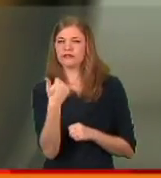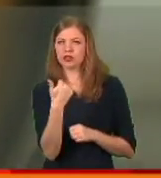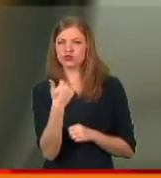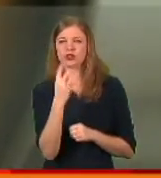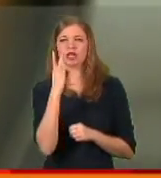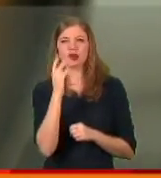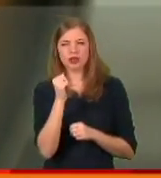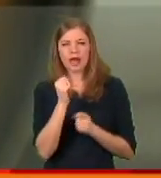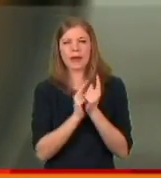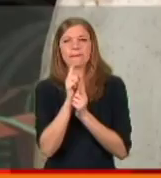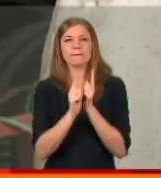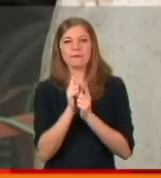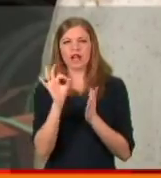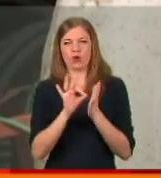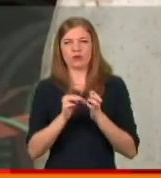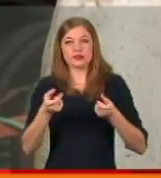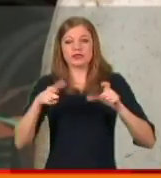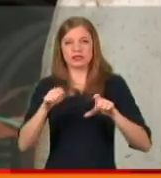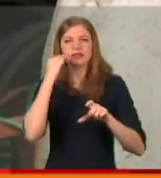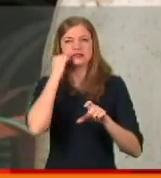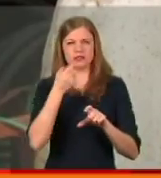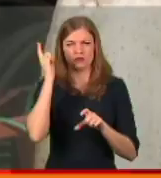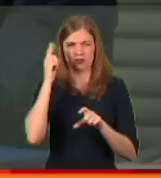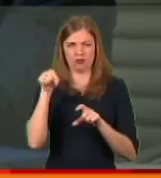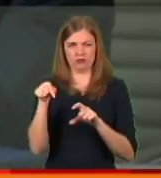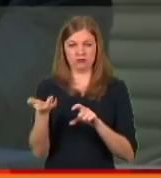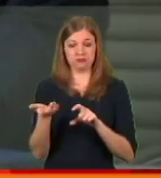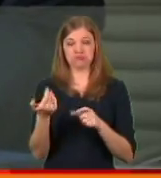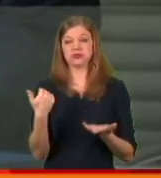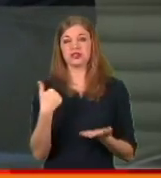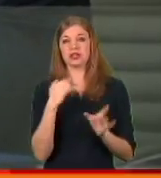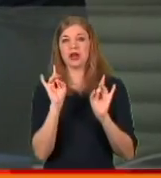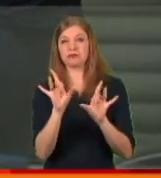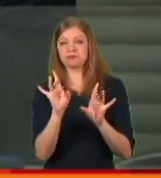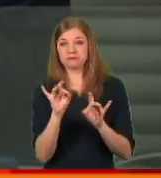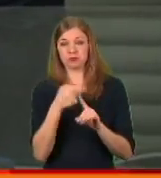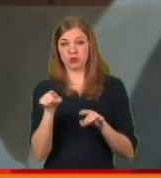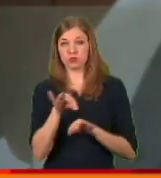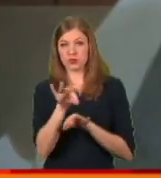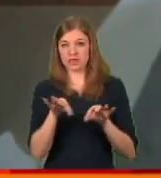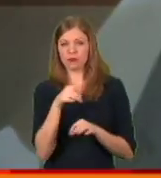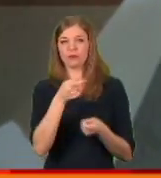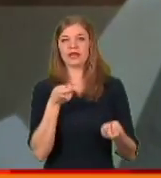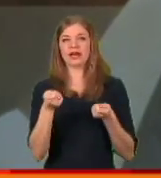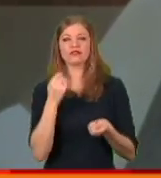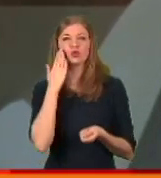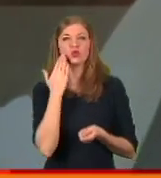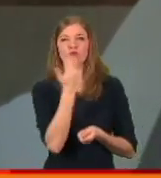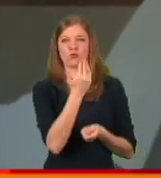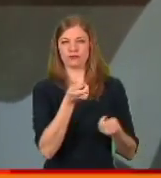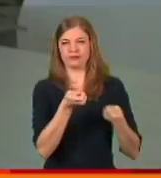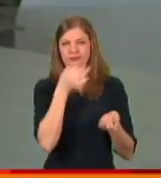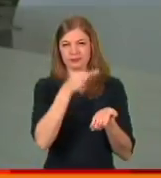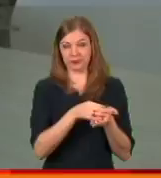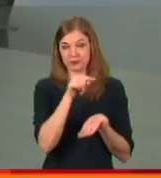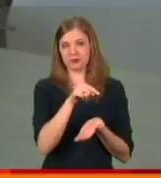на переоцінені старі активи. Я розповів про цю схему керівникові румунського регулятора.